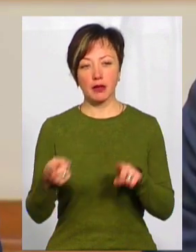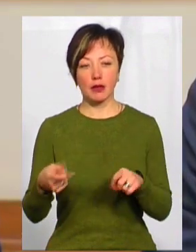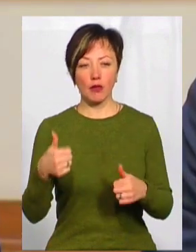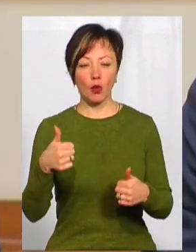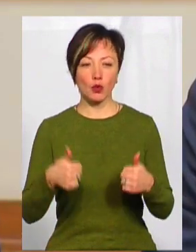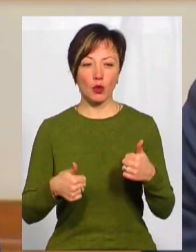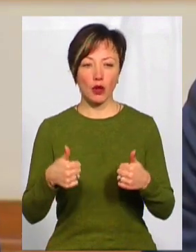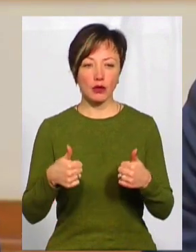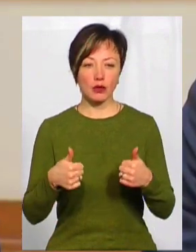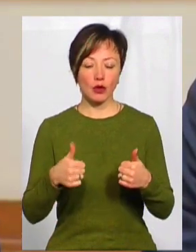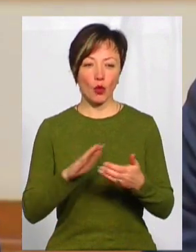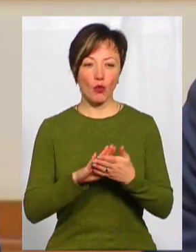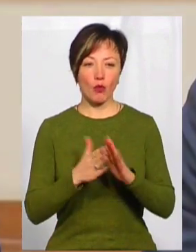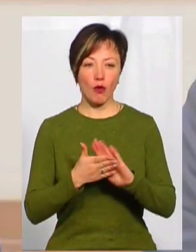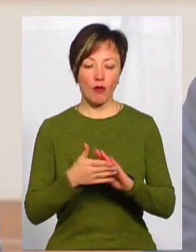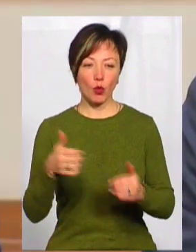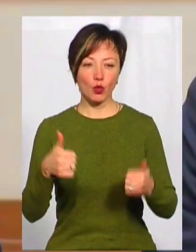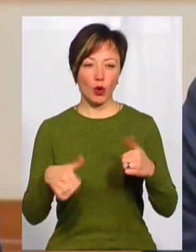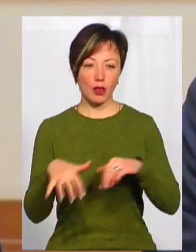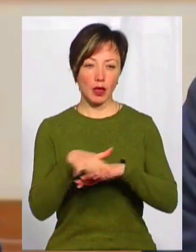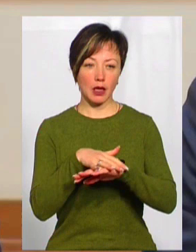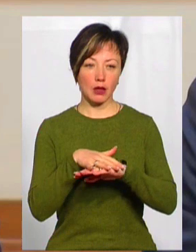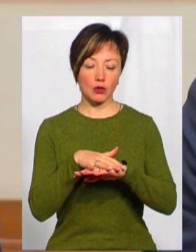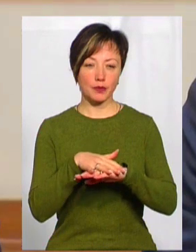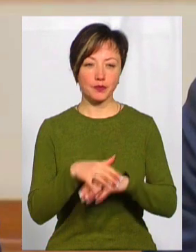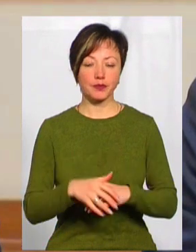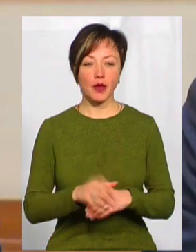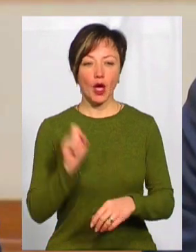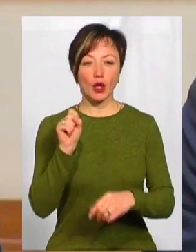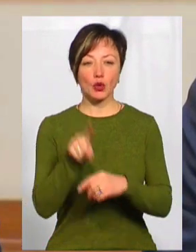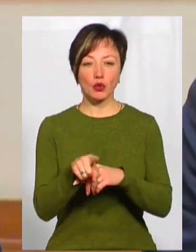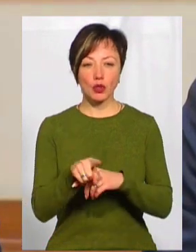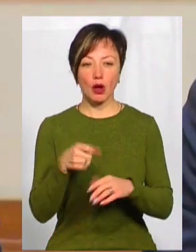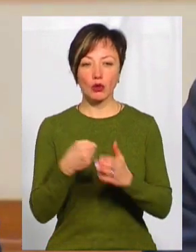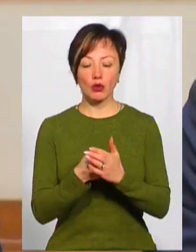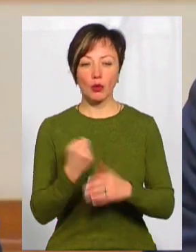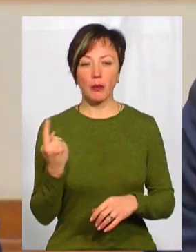конкурентний, до конкурентних умов, в конкурентний ринок. Доручаю